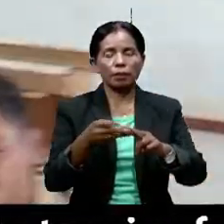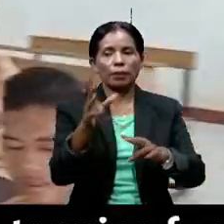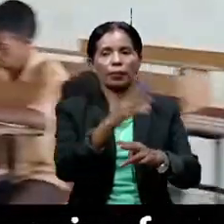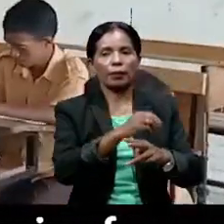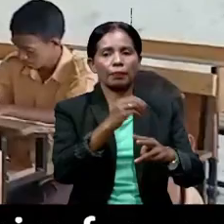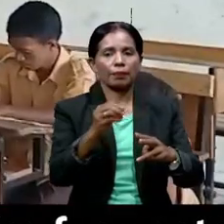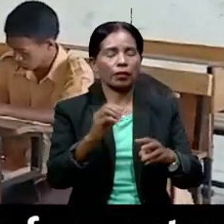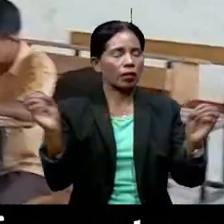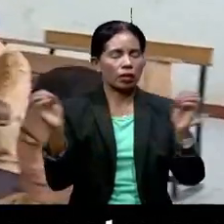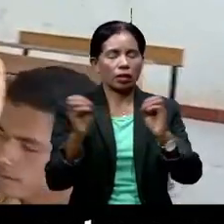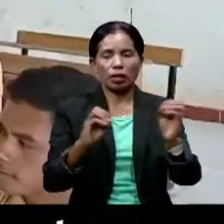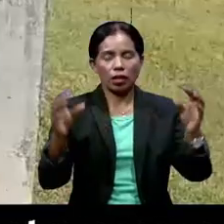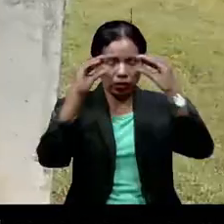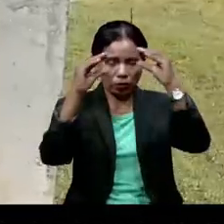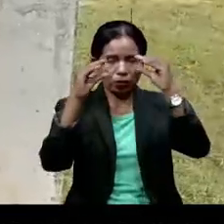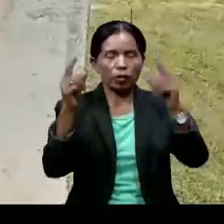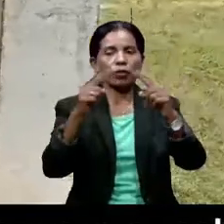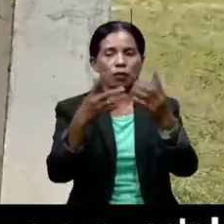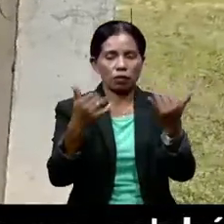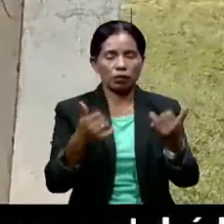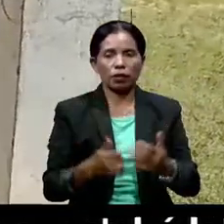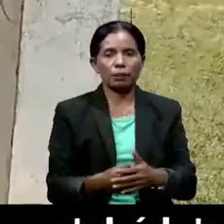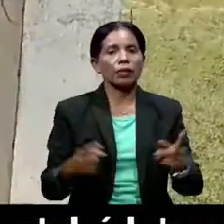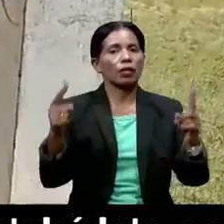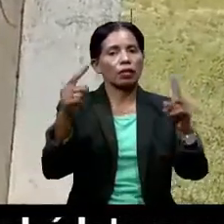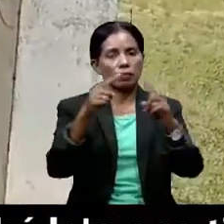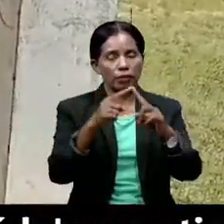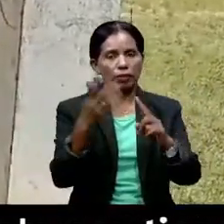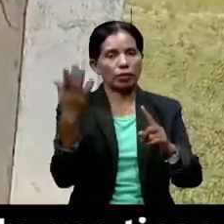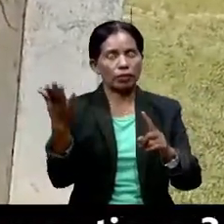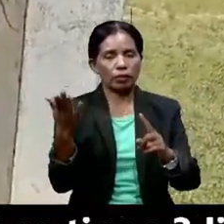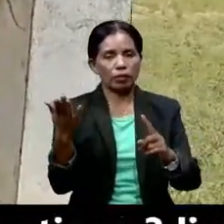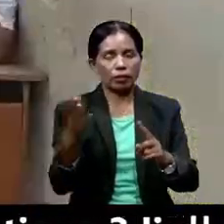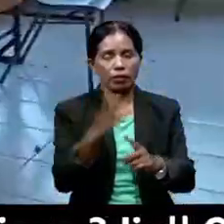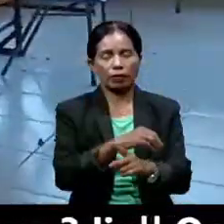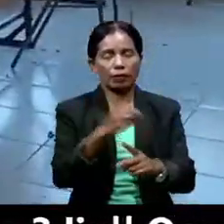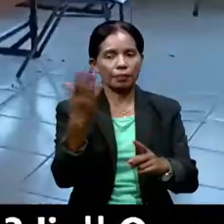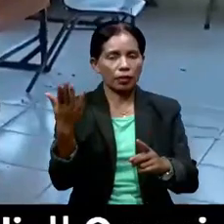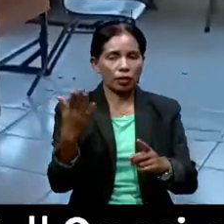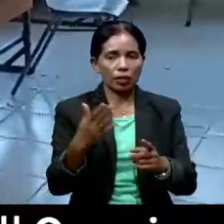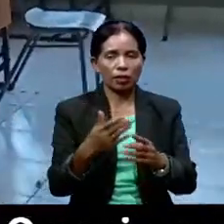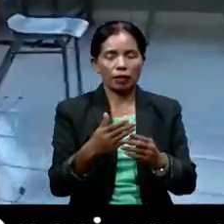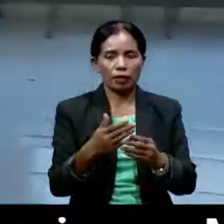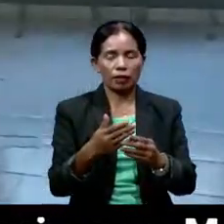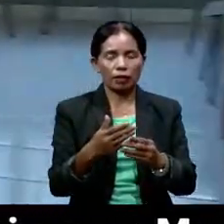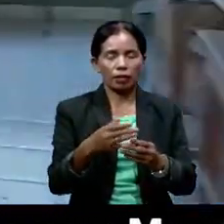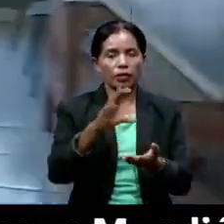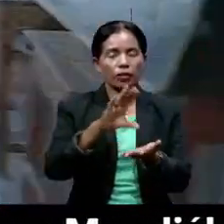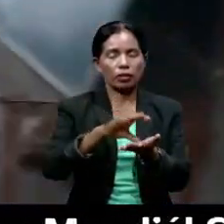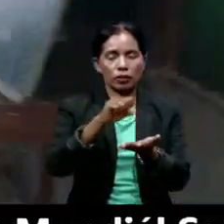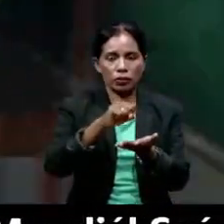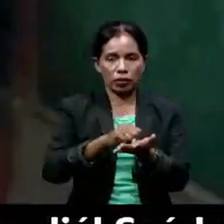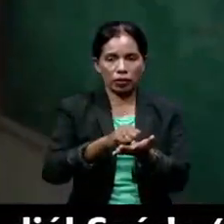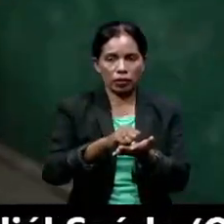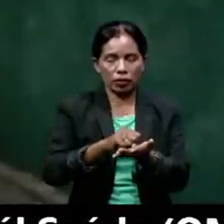ne ne la tama to agora. Bafali se zagani nian ne